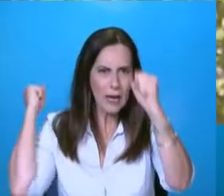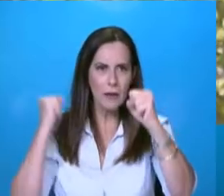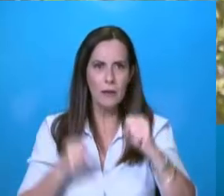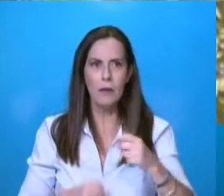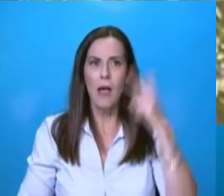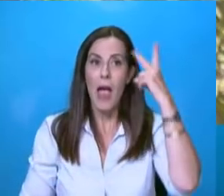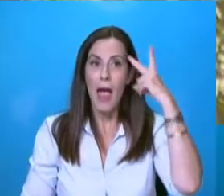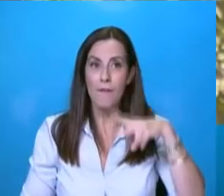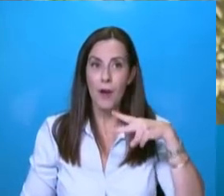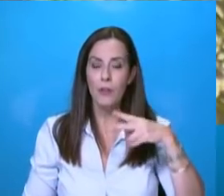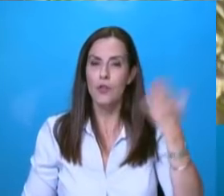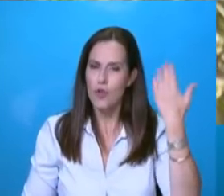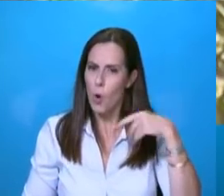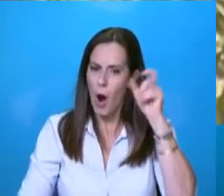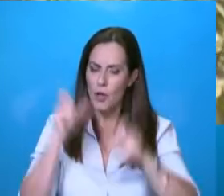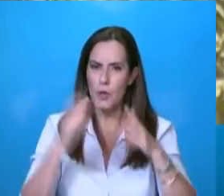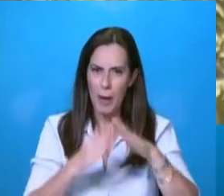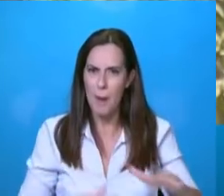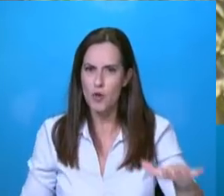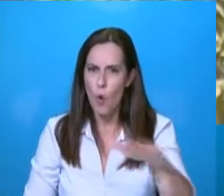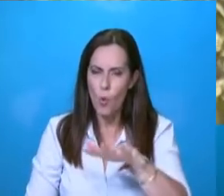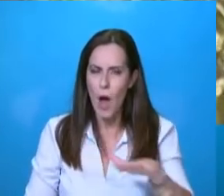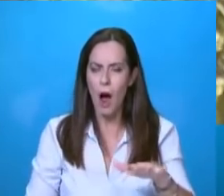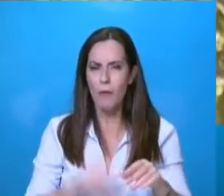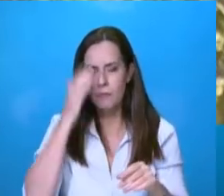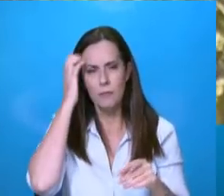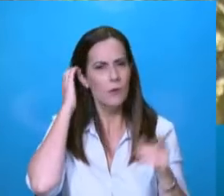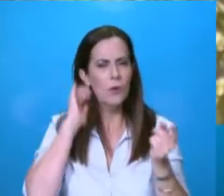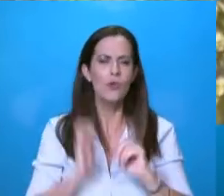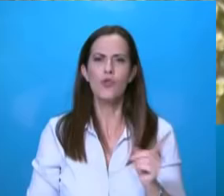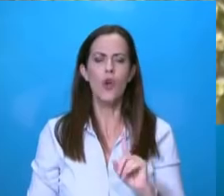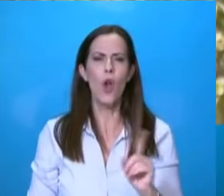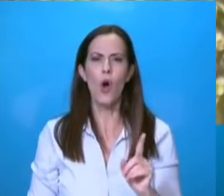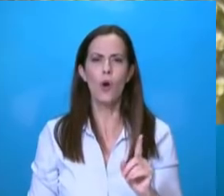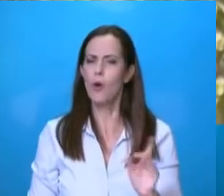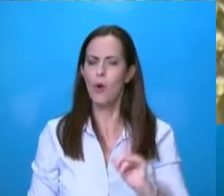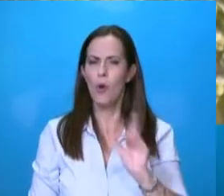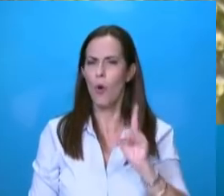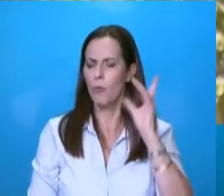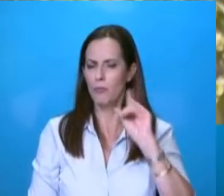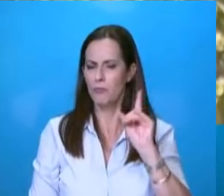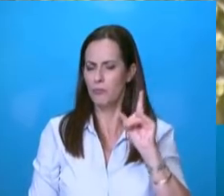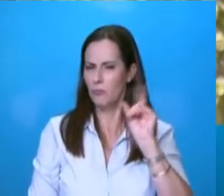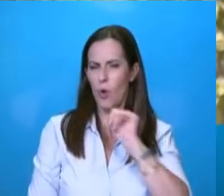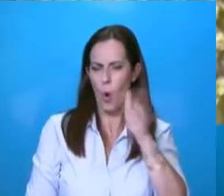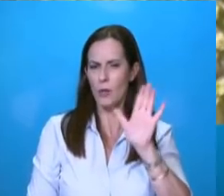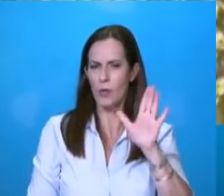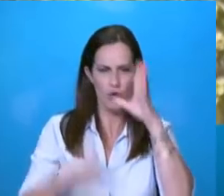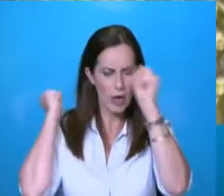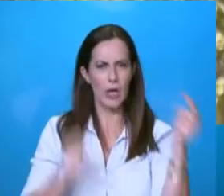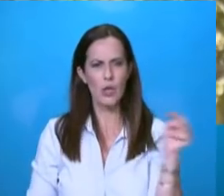הבנתי שהיו אנשים בשכונה שלא היו מרוצים מזה שהשגריר עומד